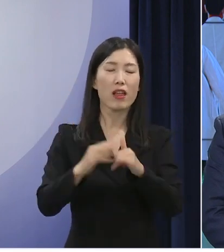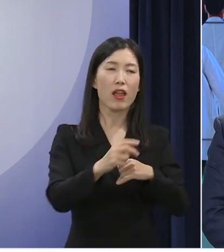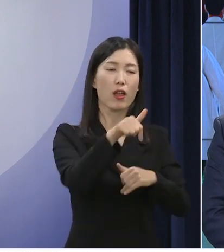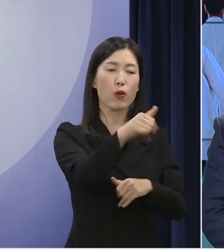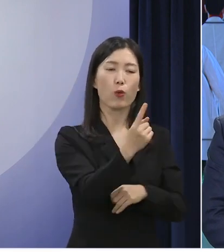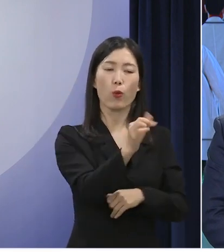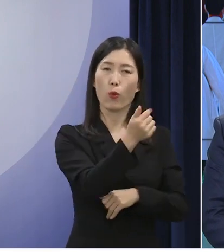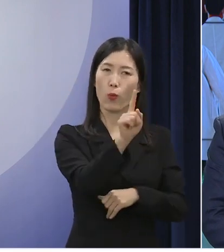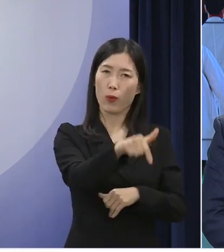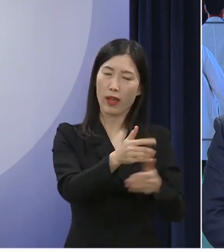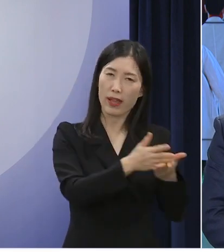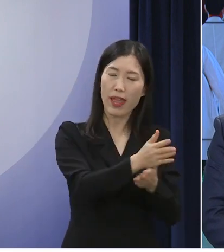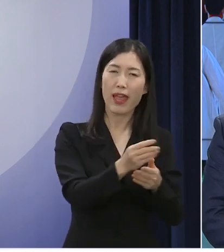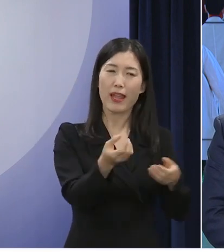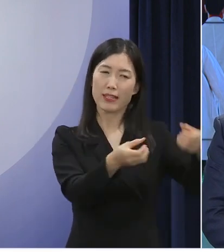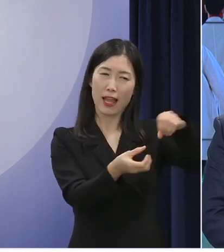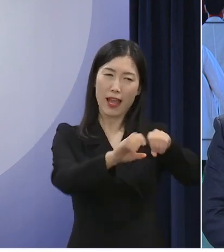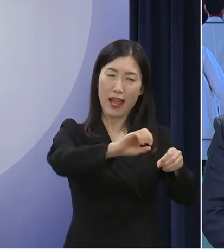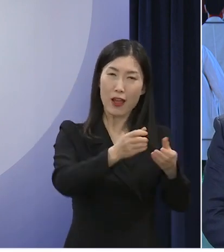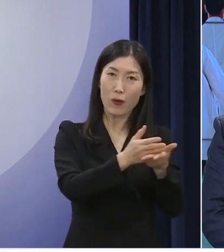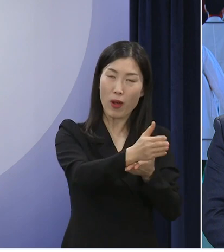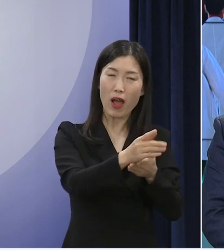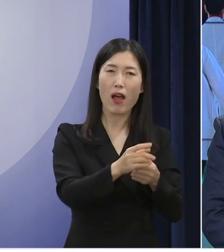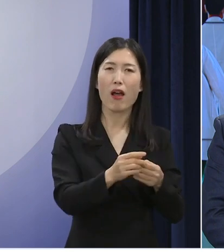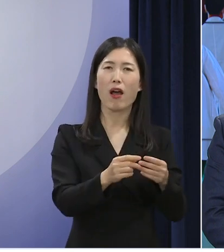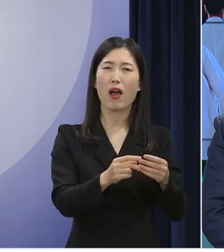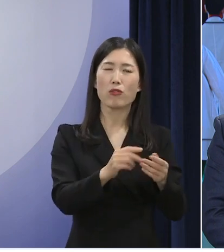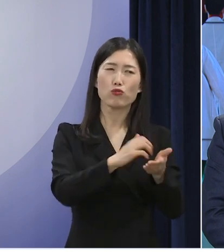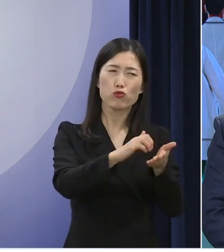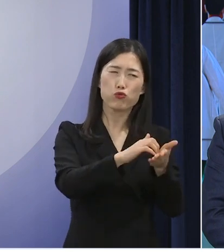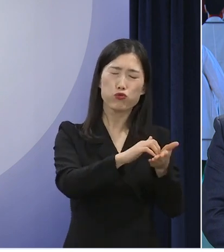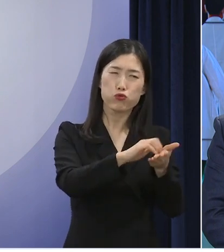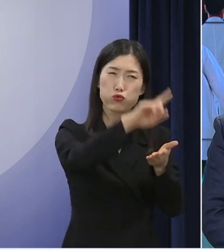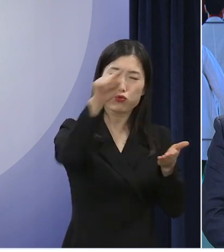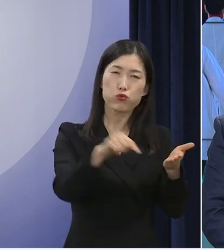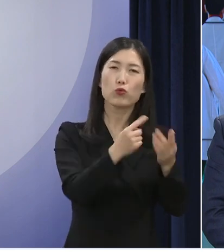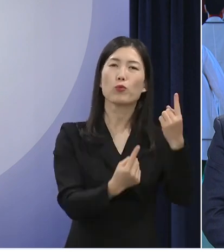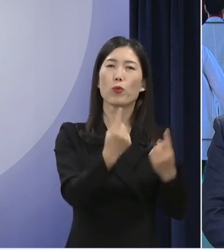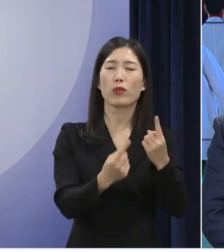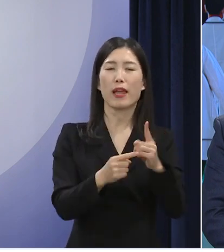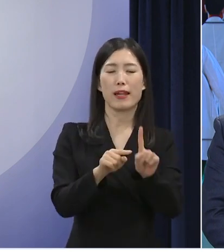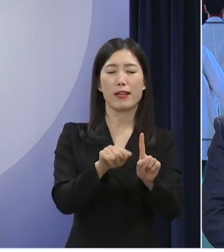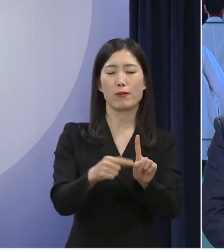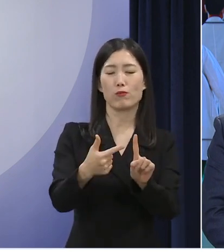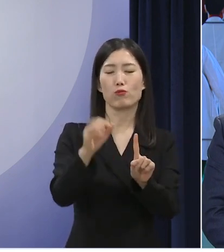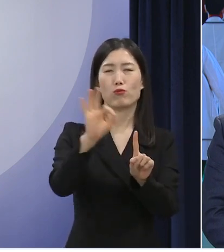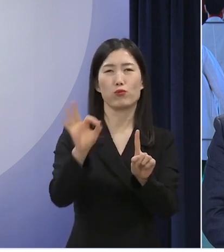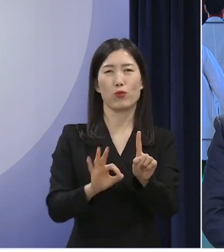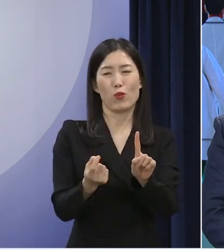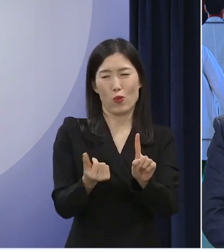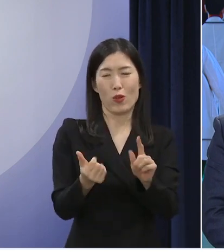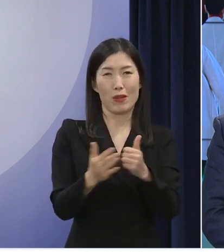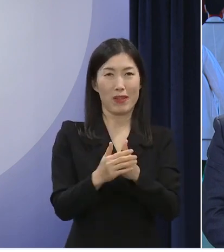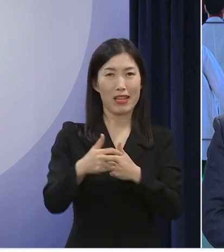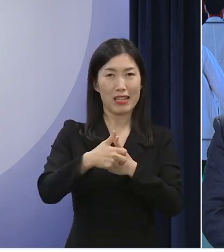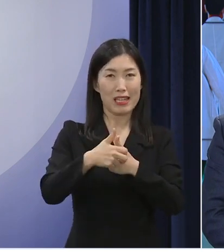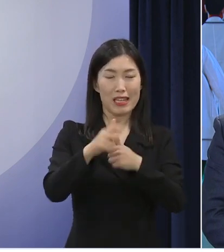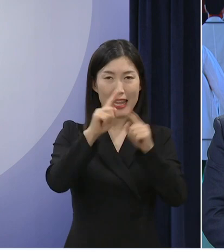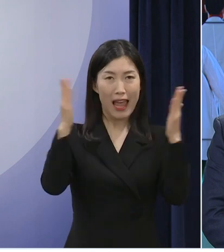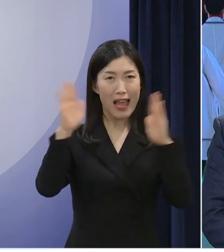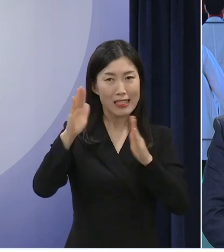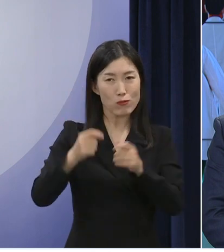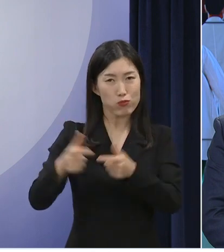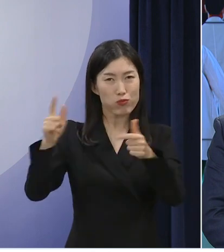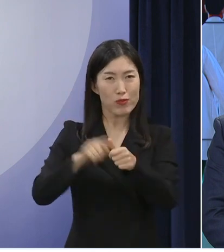및 형사처벌을 받을 수 있습니다. 특히 형사처벌의 경우에는 금고 이상의 형을 받은 경우에는 의료법상 면허